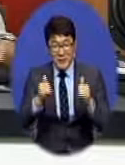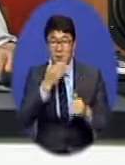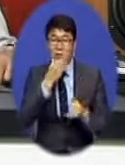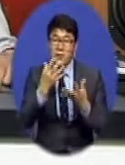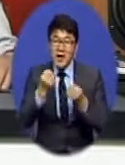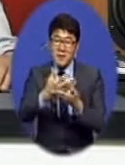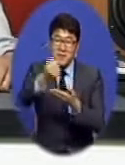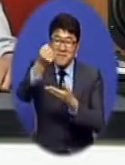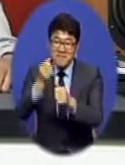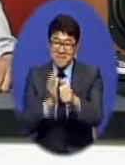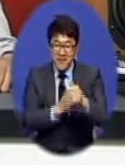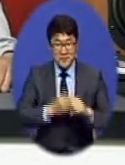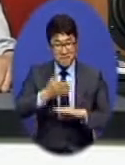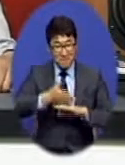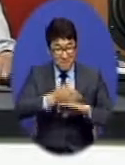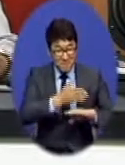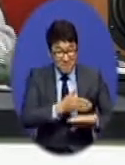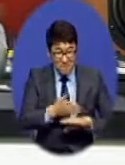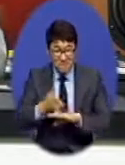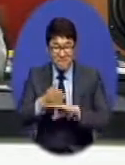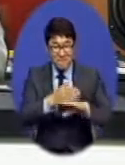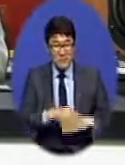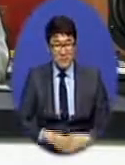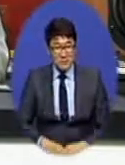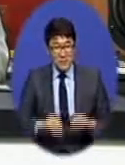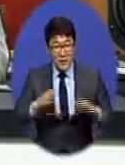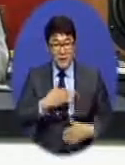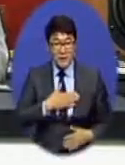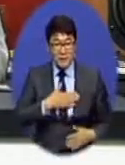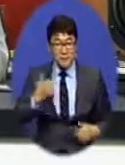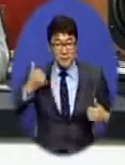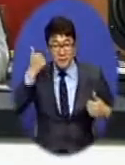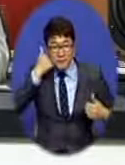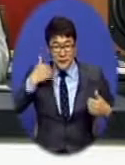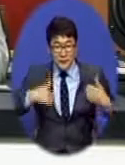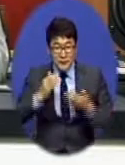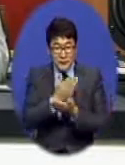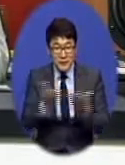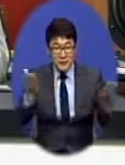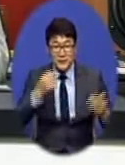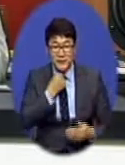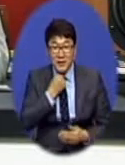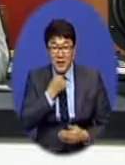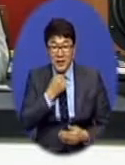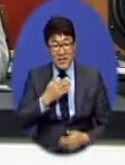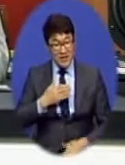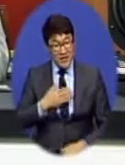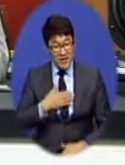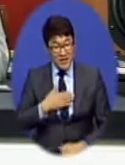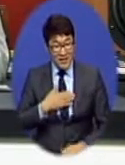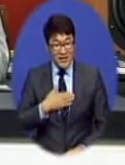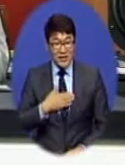많이 받으시고요. 네. 고맙습니다. 네. 감사합니다. 아. 예, 오늘의 네. 기쁨을 누구랑 나누고 싶으신가요? 아, 저요. 물론, 저는 이제